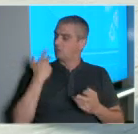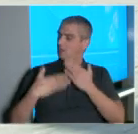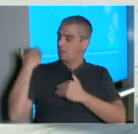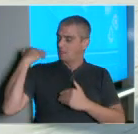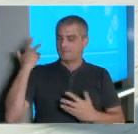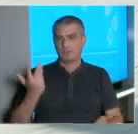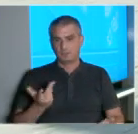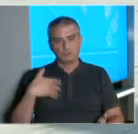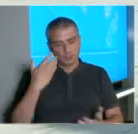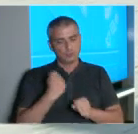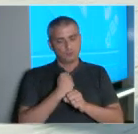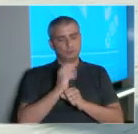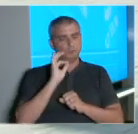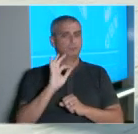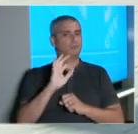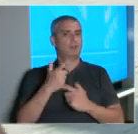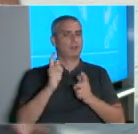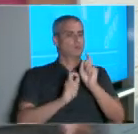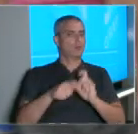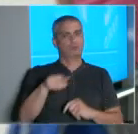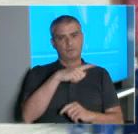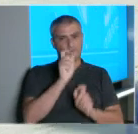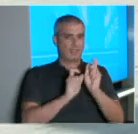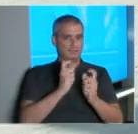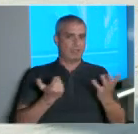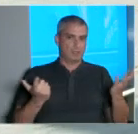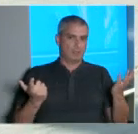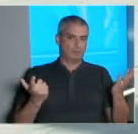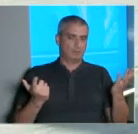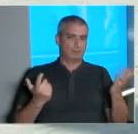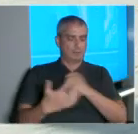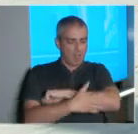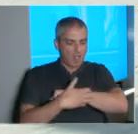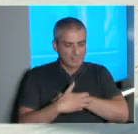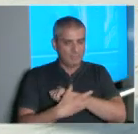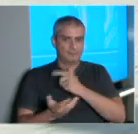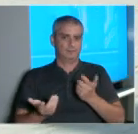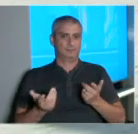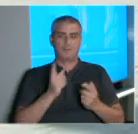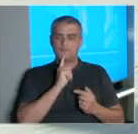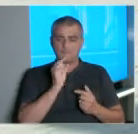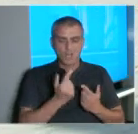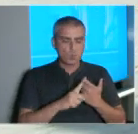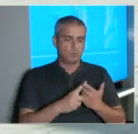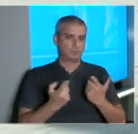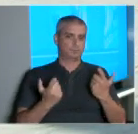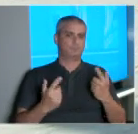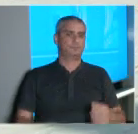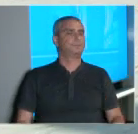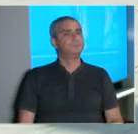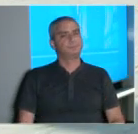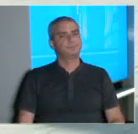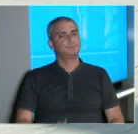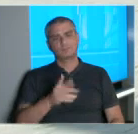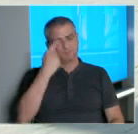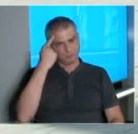כן. שיעשו למען התושב, האזרח, העני, המיעוט.